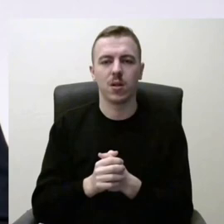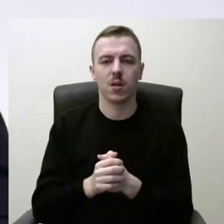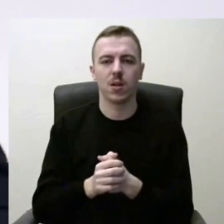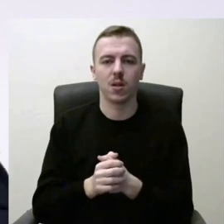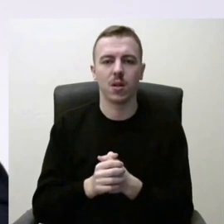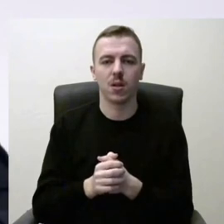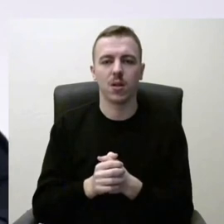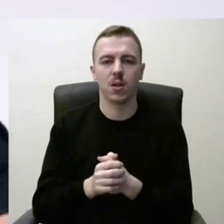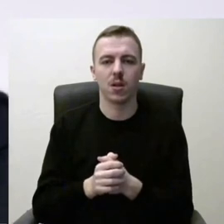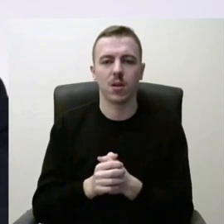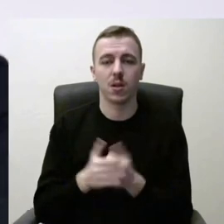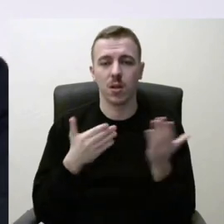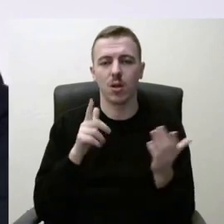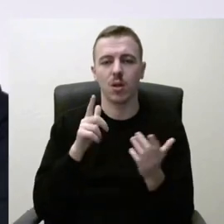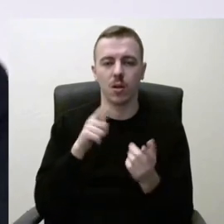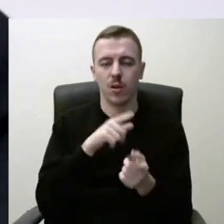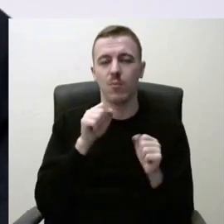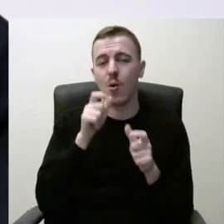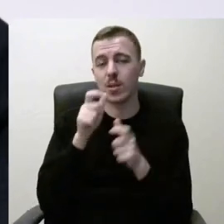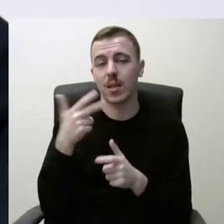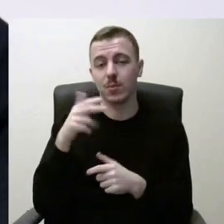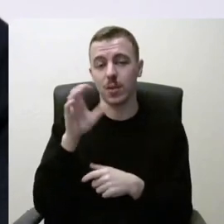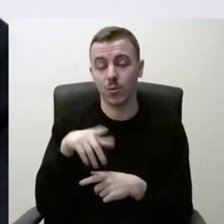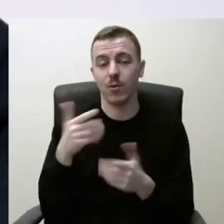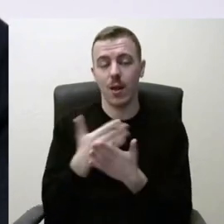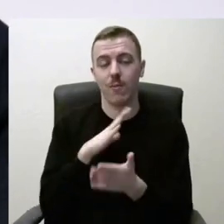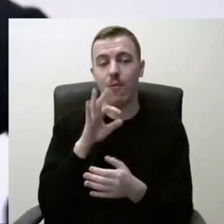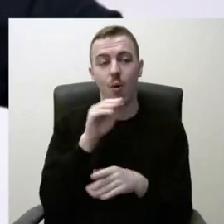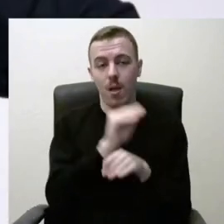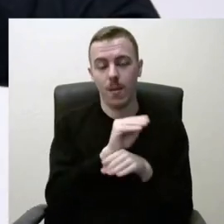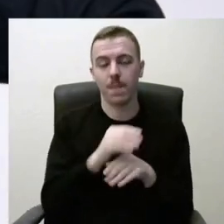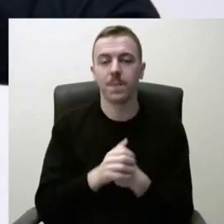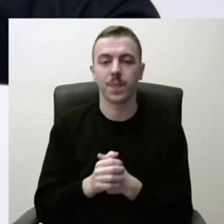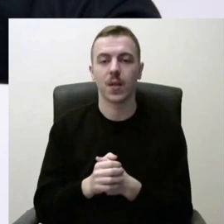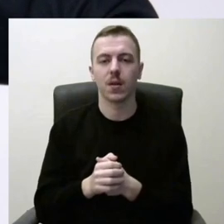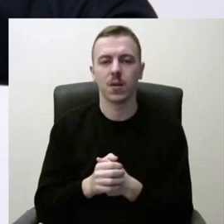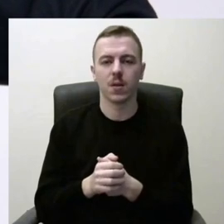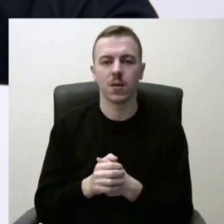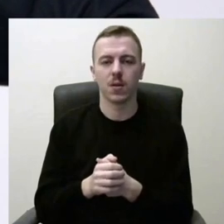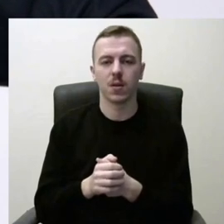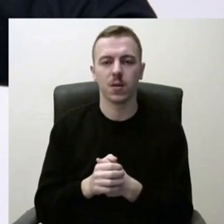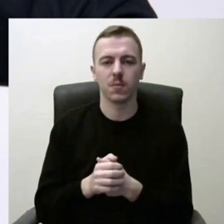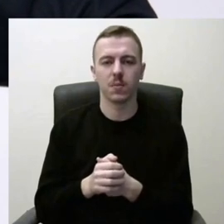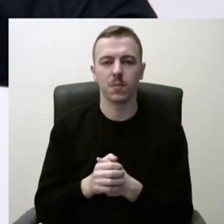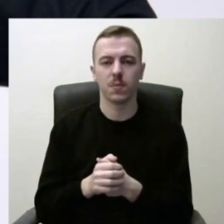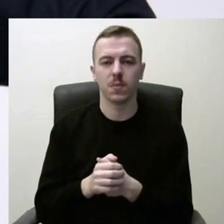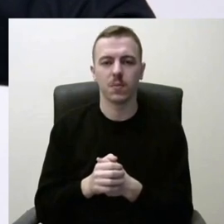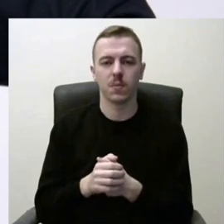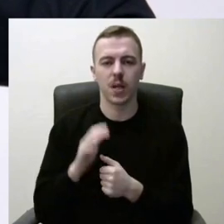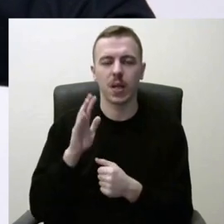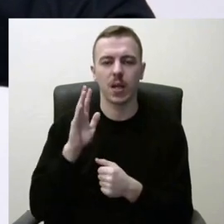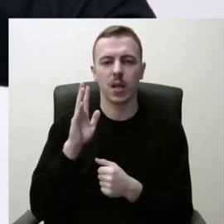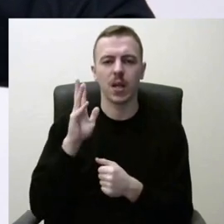Taip, prašau, ponas Lukševičius gali atsakyti, 30 sekundžių. Na, keista, kad kova su korupcija identifikuojama su